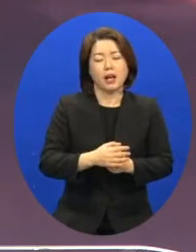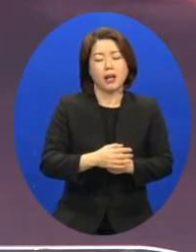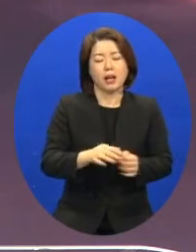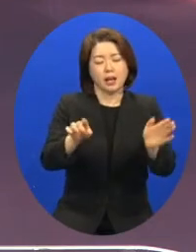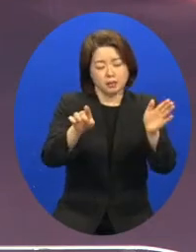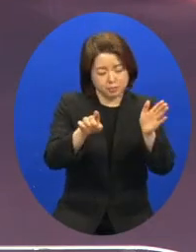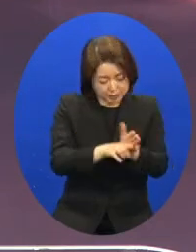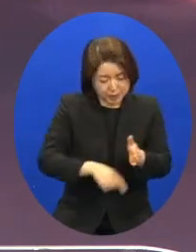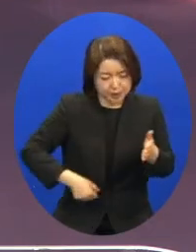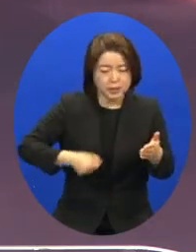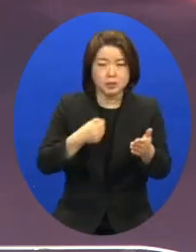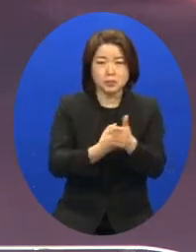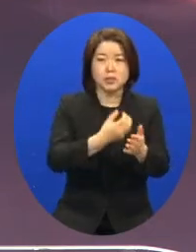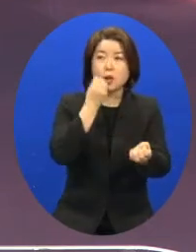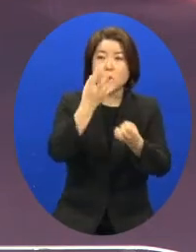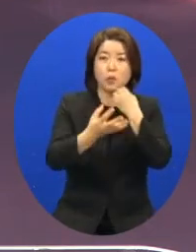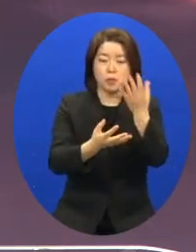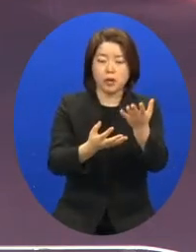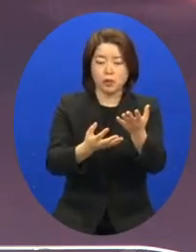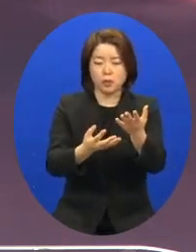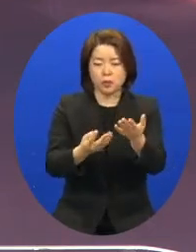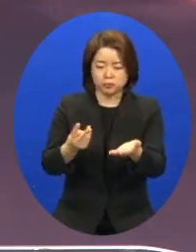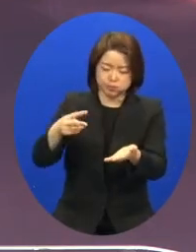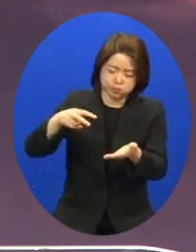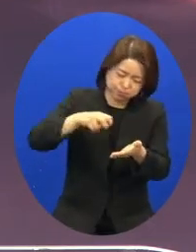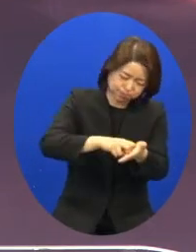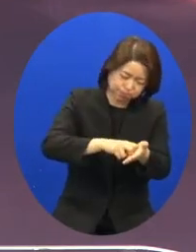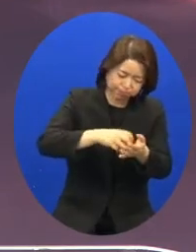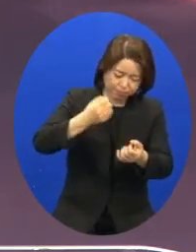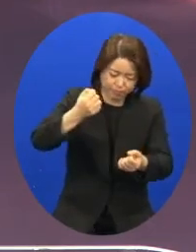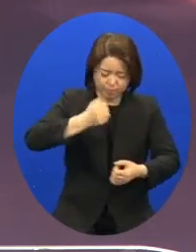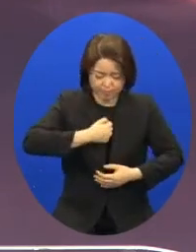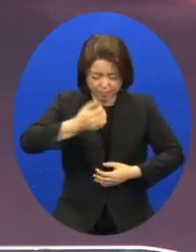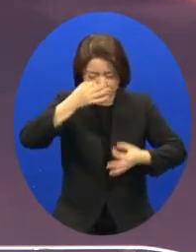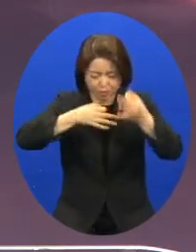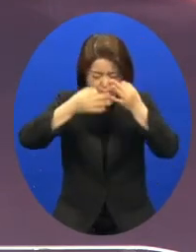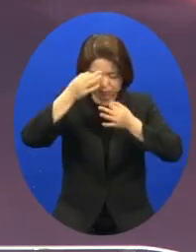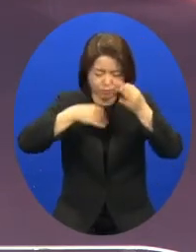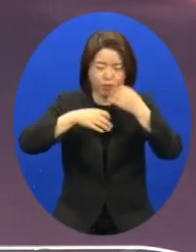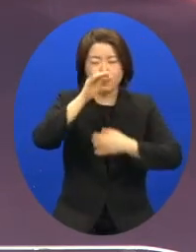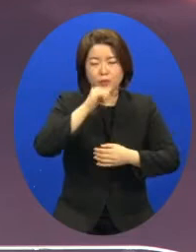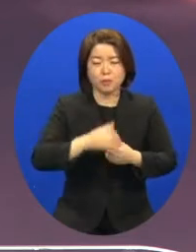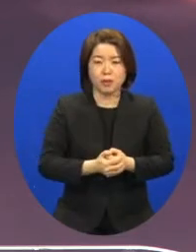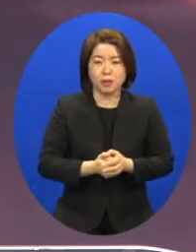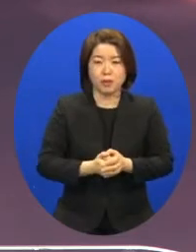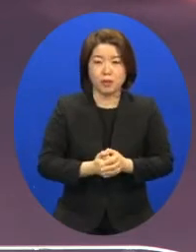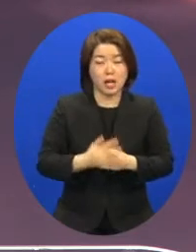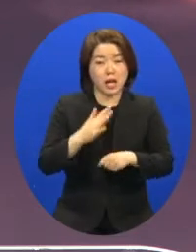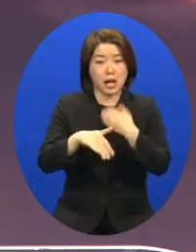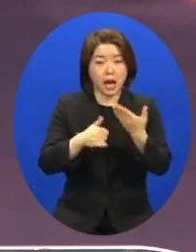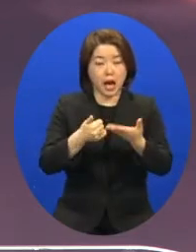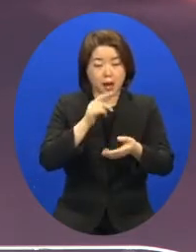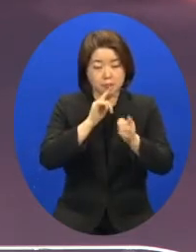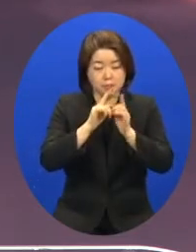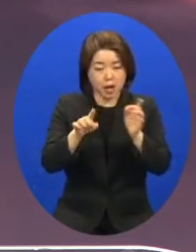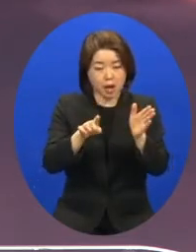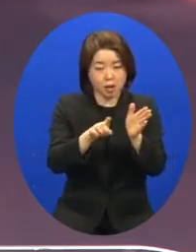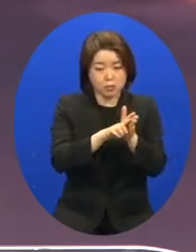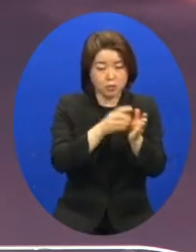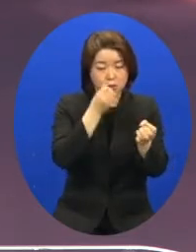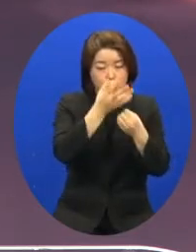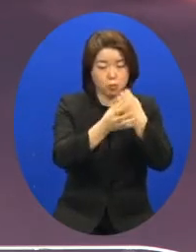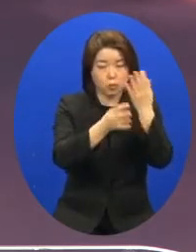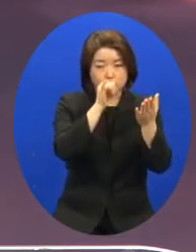믿겠습니다라고 고백하고 꼬꾸라져서 울었어요. 하나님의 말씀을 믿는다고 고백했는데 왜